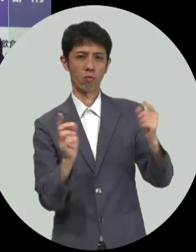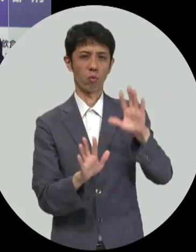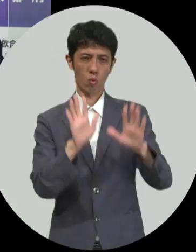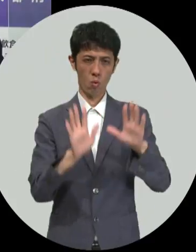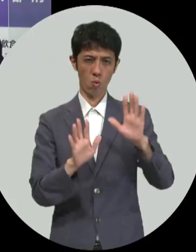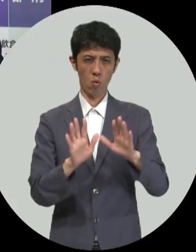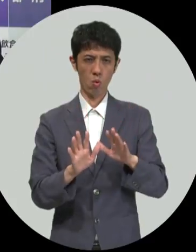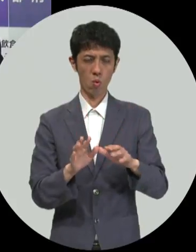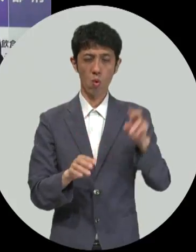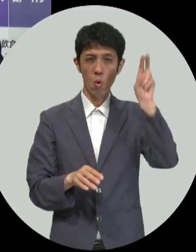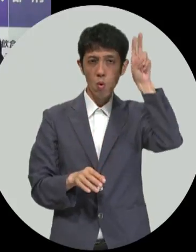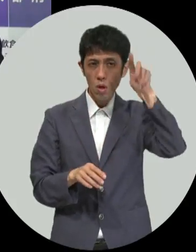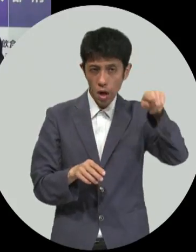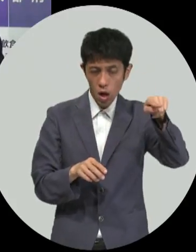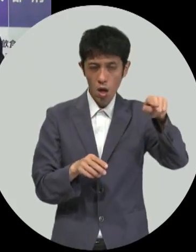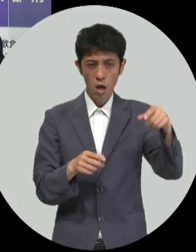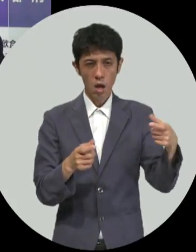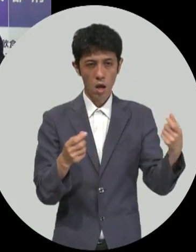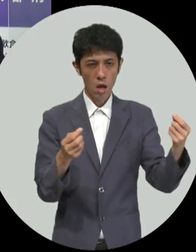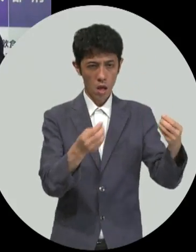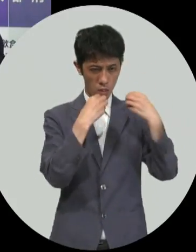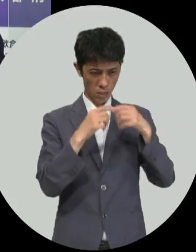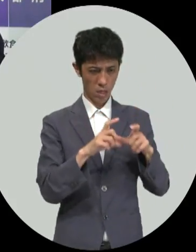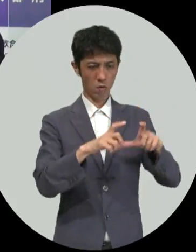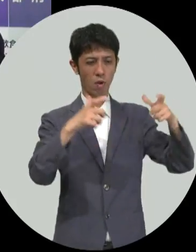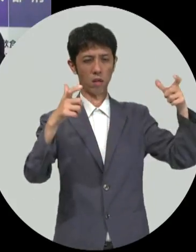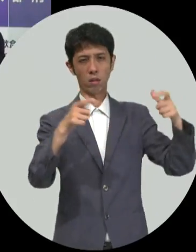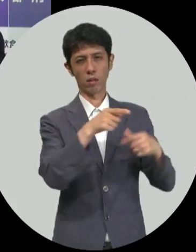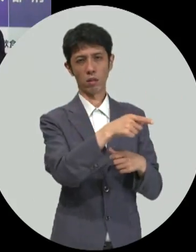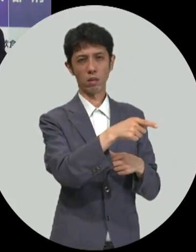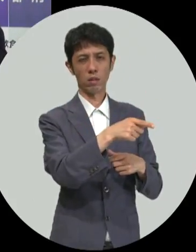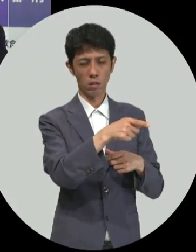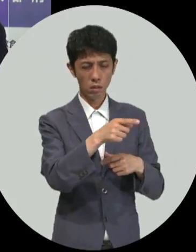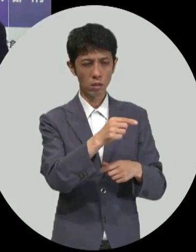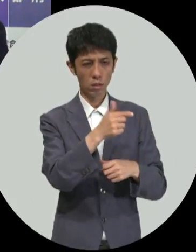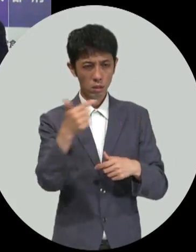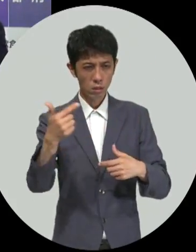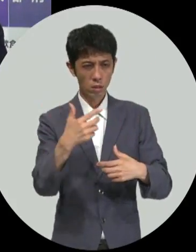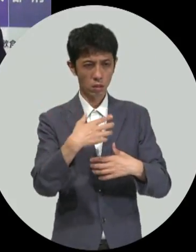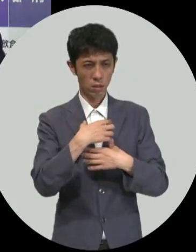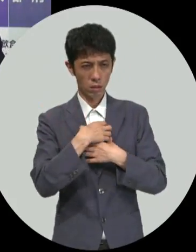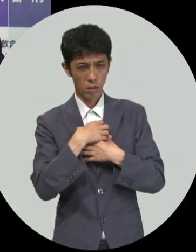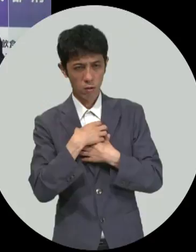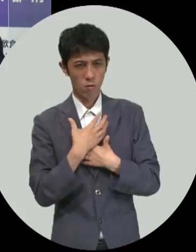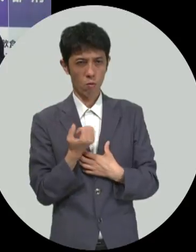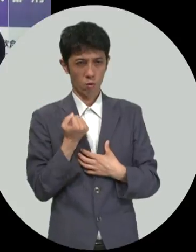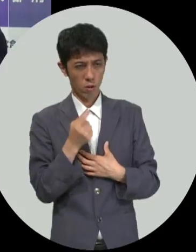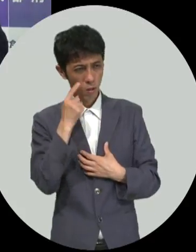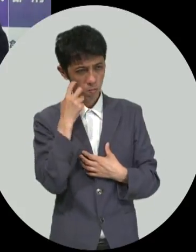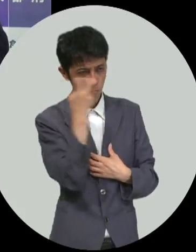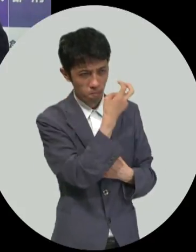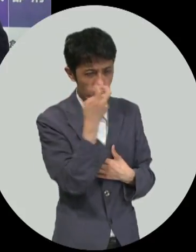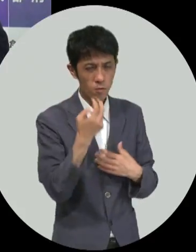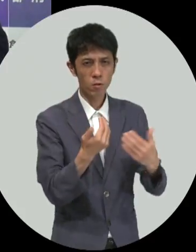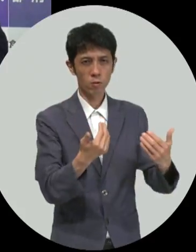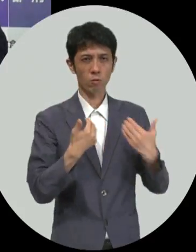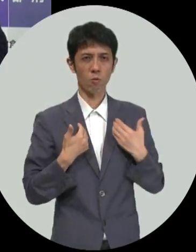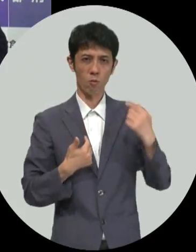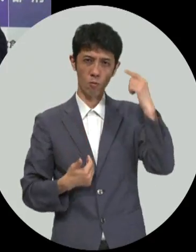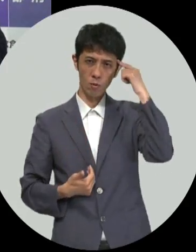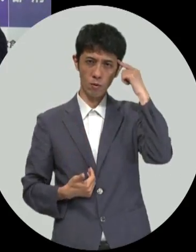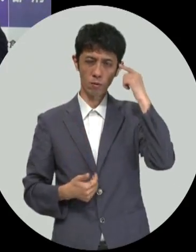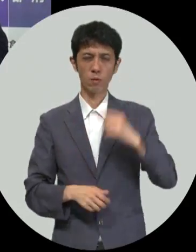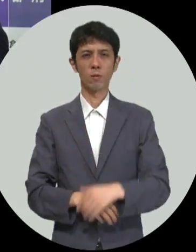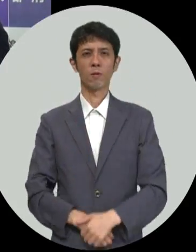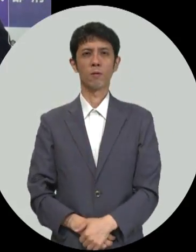感染の拡大ということにつきましては極めて警戒感を持って見ていかなきゃいけないというふうに思っております